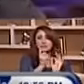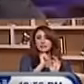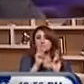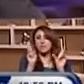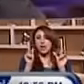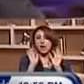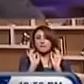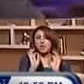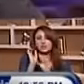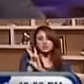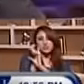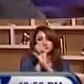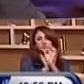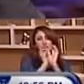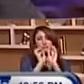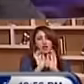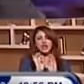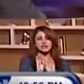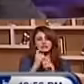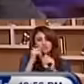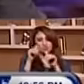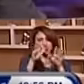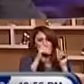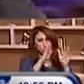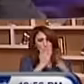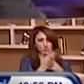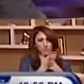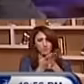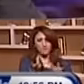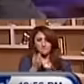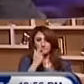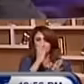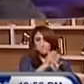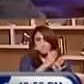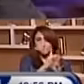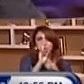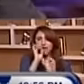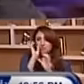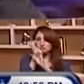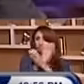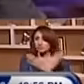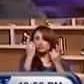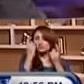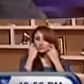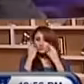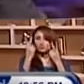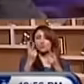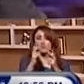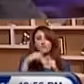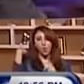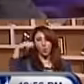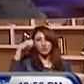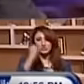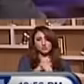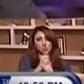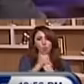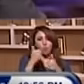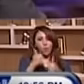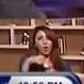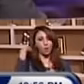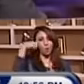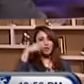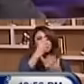بس، وده متهيألي برضو الدكتور ابراهيم هو يعني المفروض يراجعها ثاني. يعني اكيد دكتور باسم عوده او دكتور